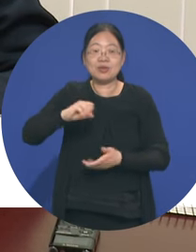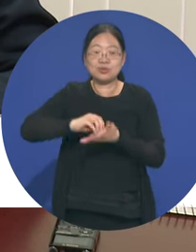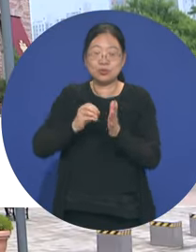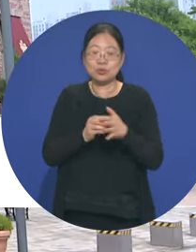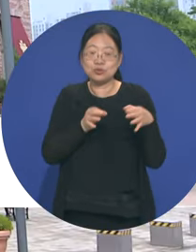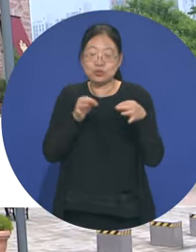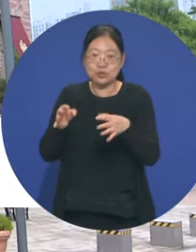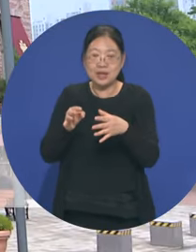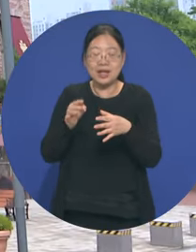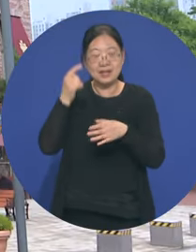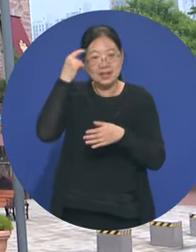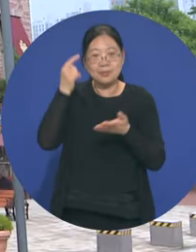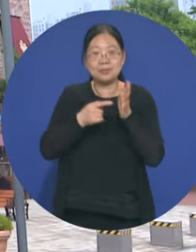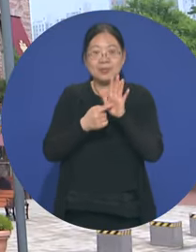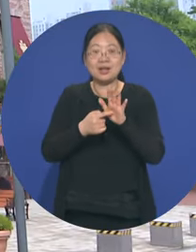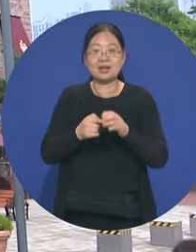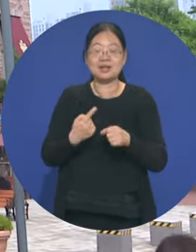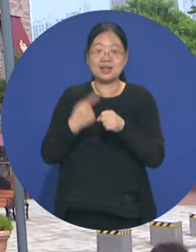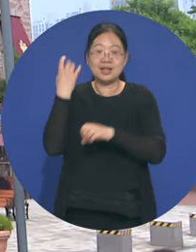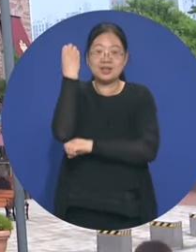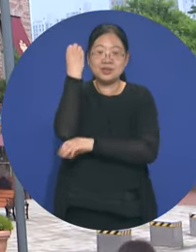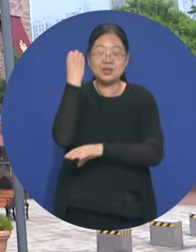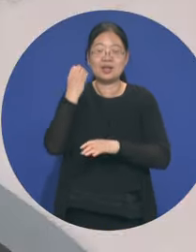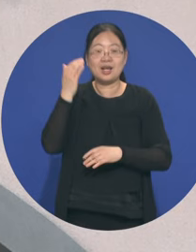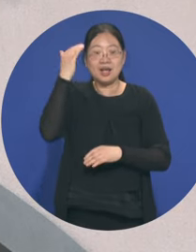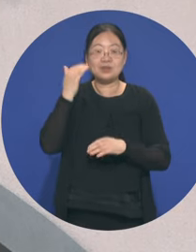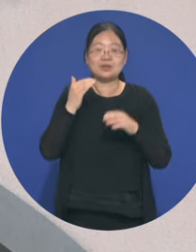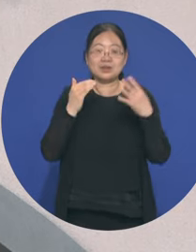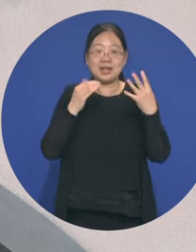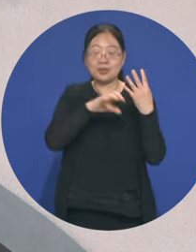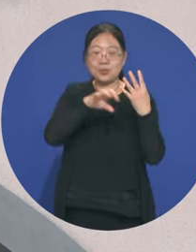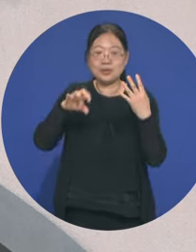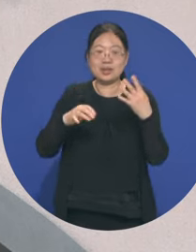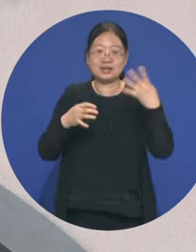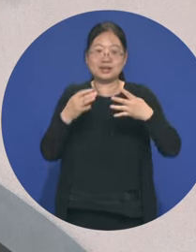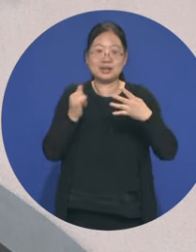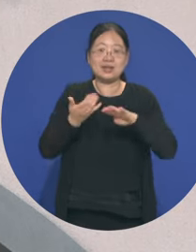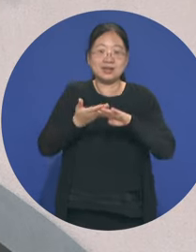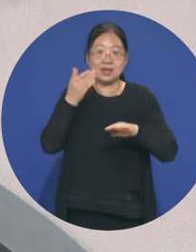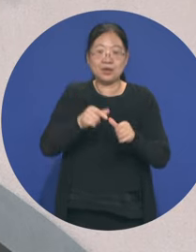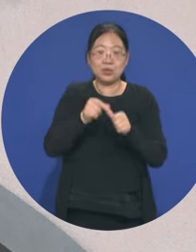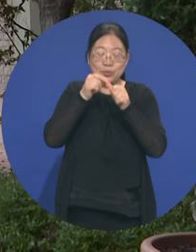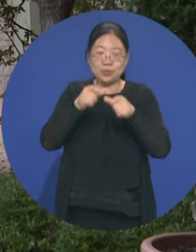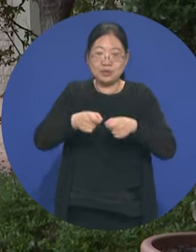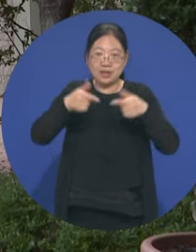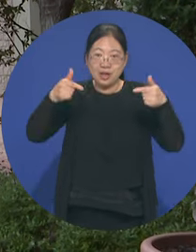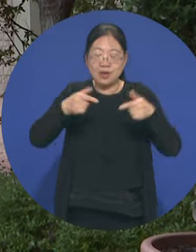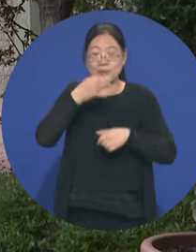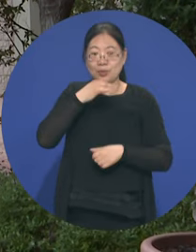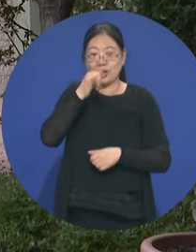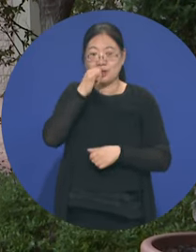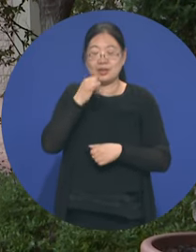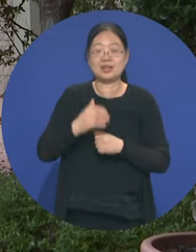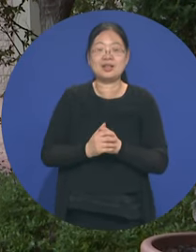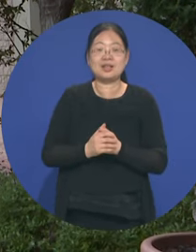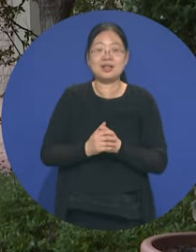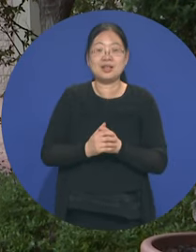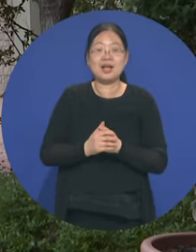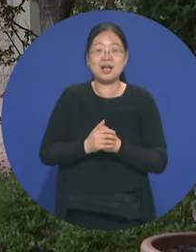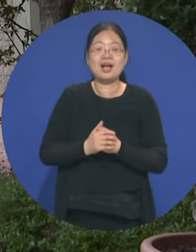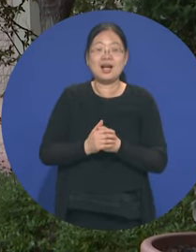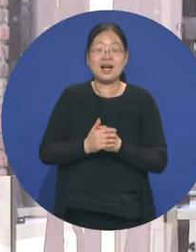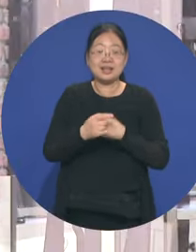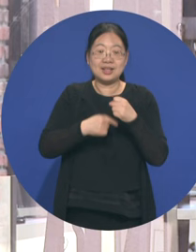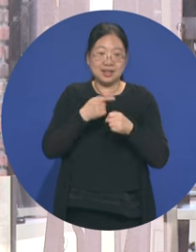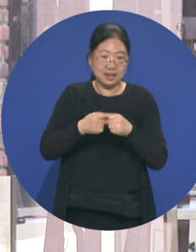밝혔습니다. 신세계사이먼은 지난해 기준 국내 4군데 매장에서 4천 명이 넘는 고용 창출 효과를 보였고 한해 582만